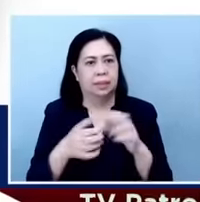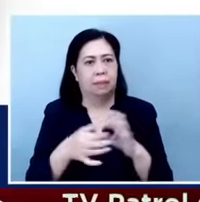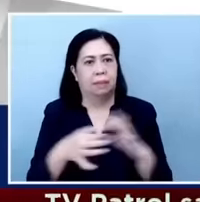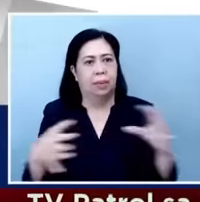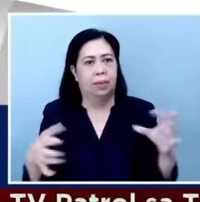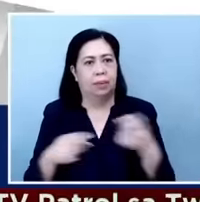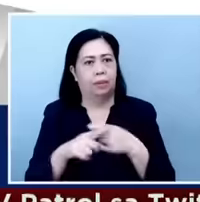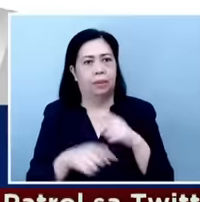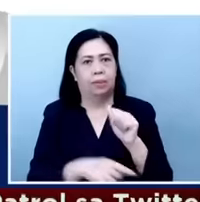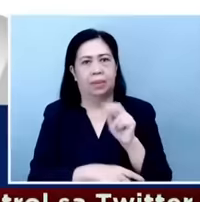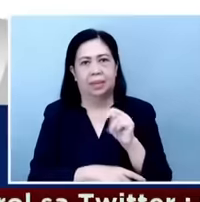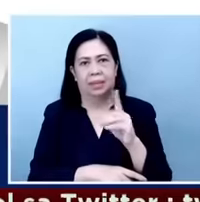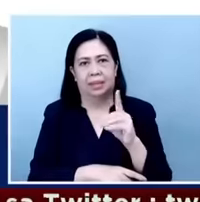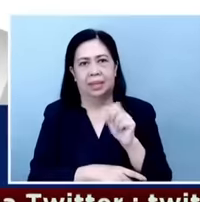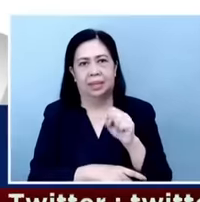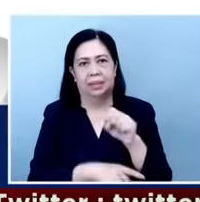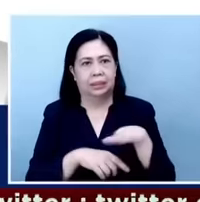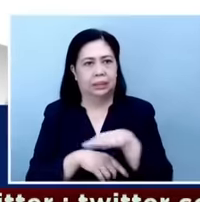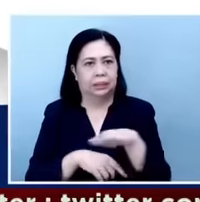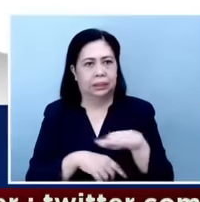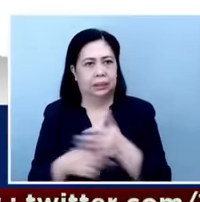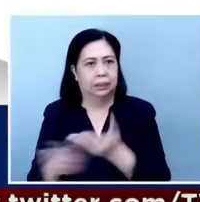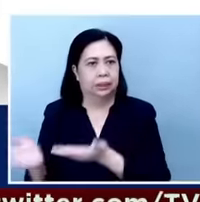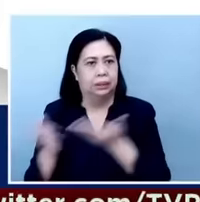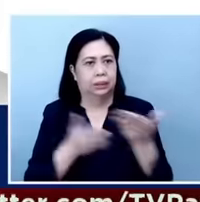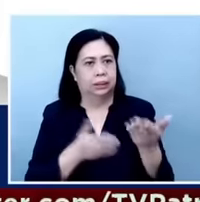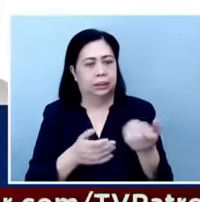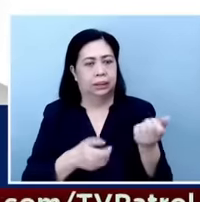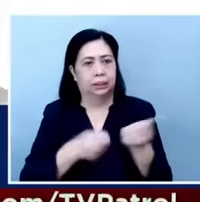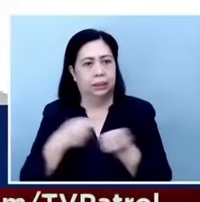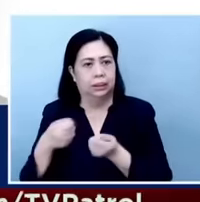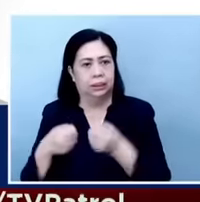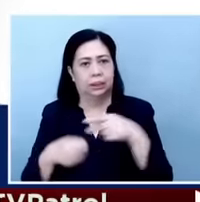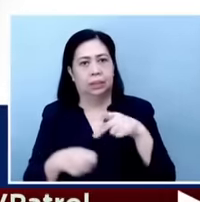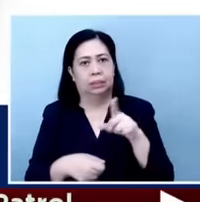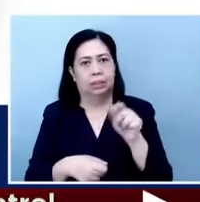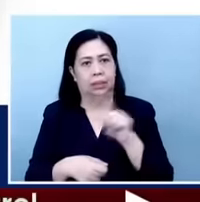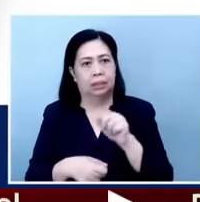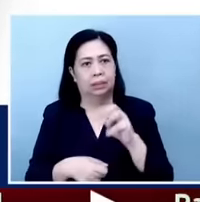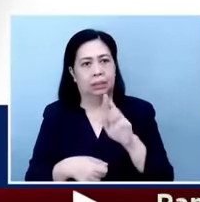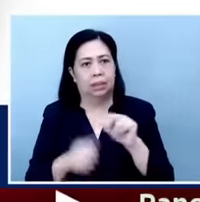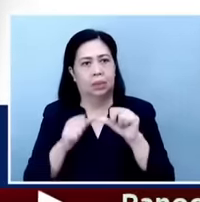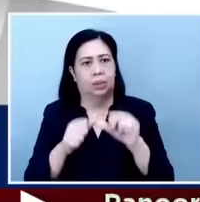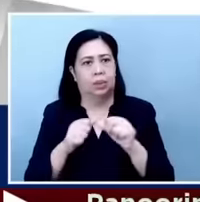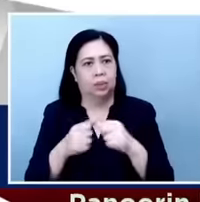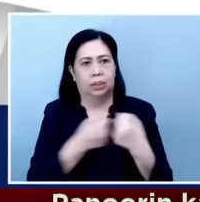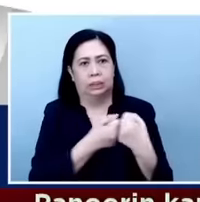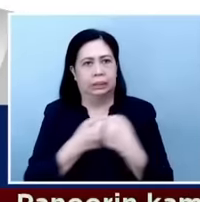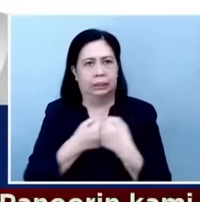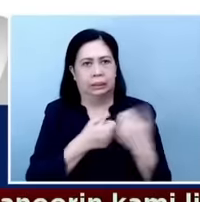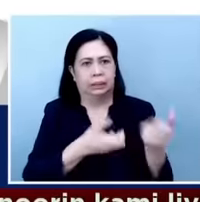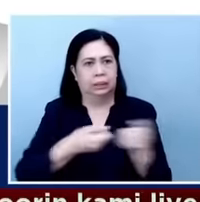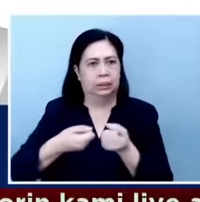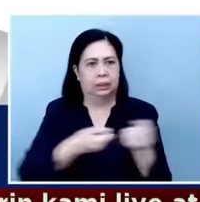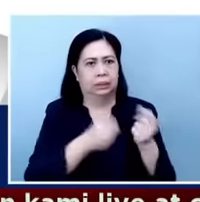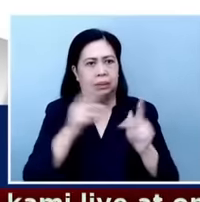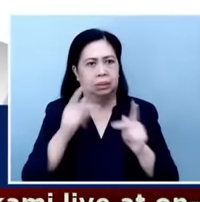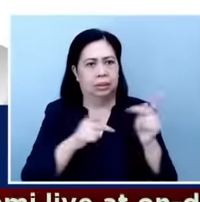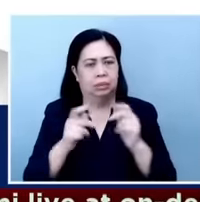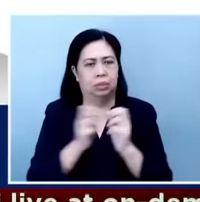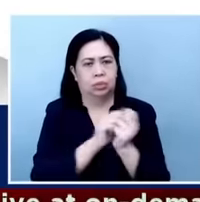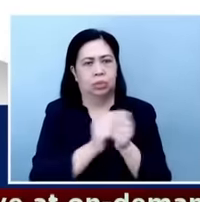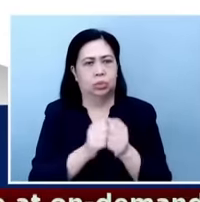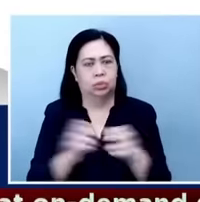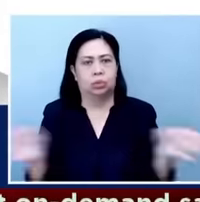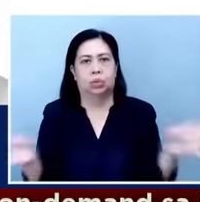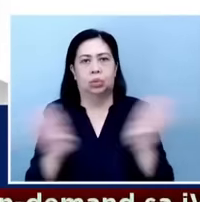sa andas. Dinala ang bahagi ng naputol na lubid sa Plaza Miranda na patuloy na pinag-aagawan ng mga tao. Agad isinara